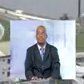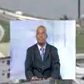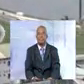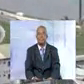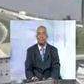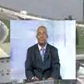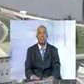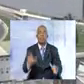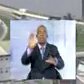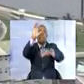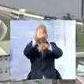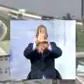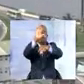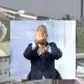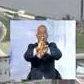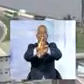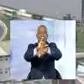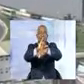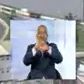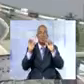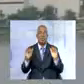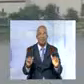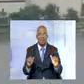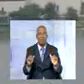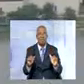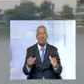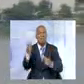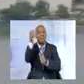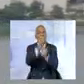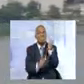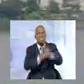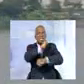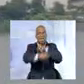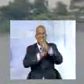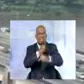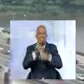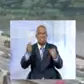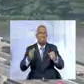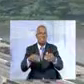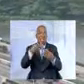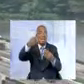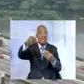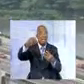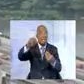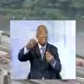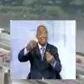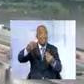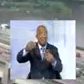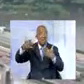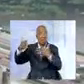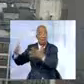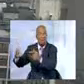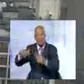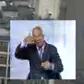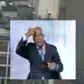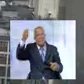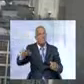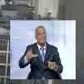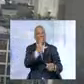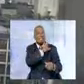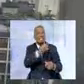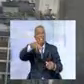La Côte d'Ivoire perd entre 150 et 300 milliards de francs CFA par an à cause des rackets et